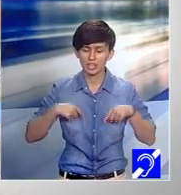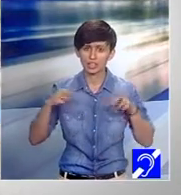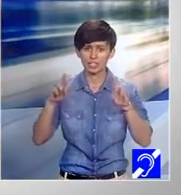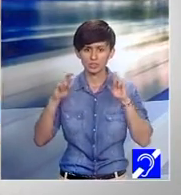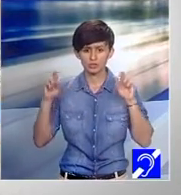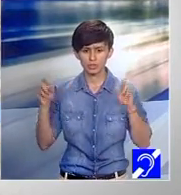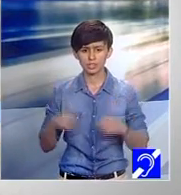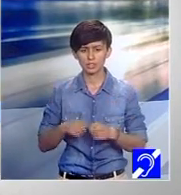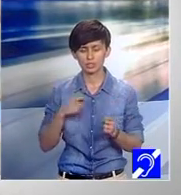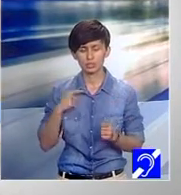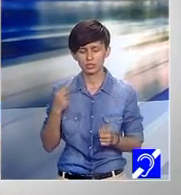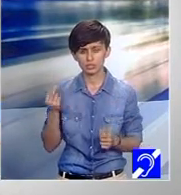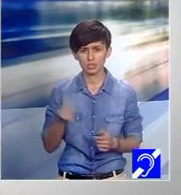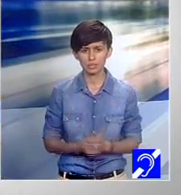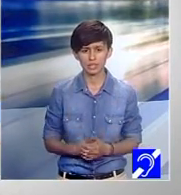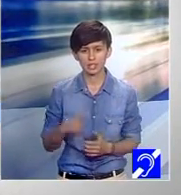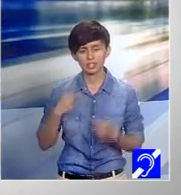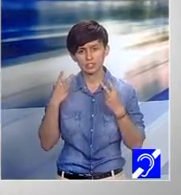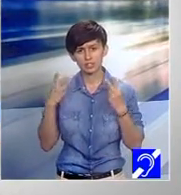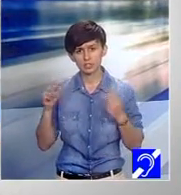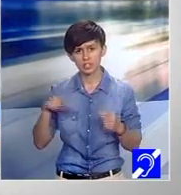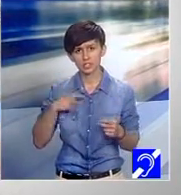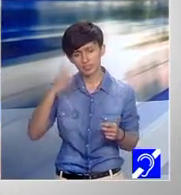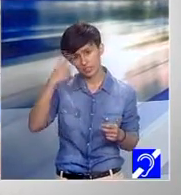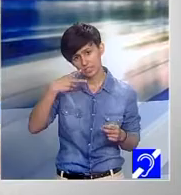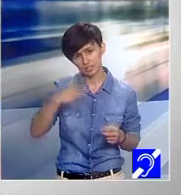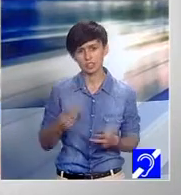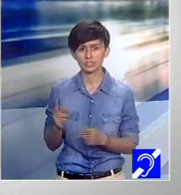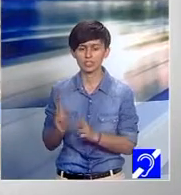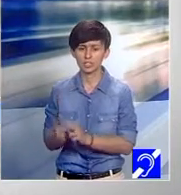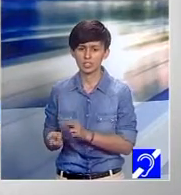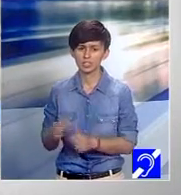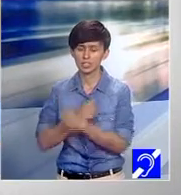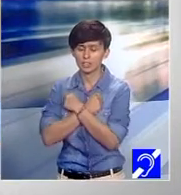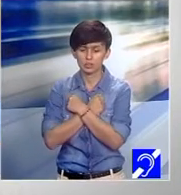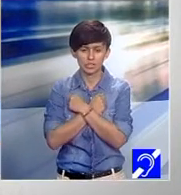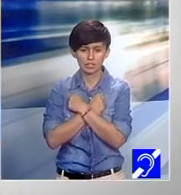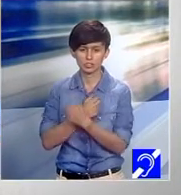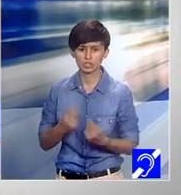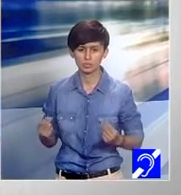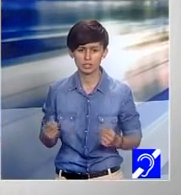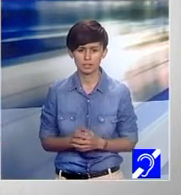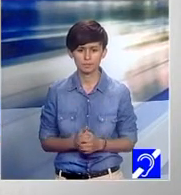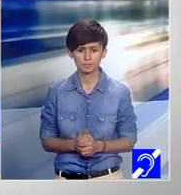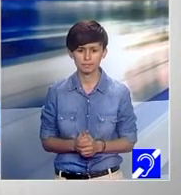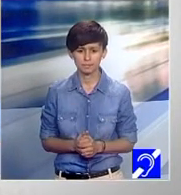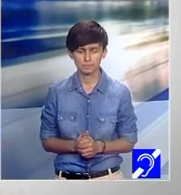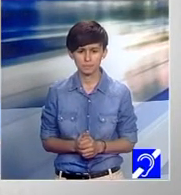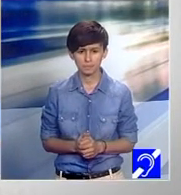că totul va fi bine. Contează ca ei să fie înțeleși și tratați cu multă dragoste. Colegul